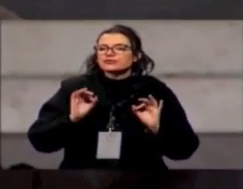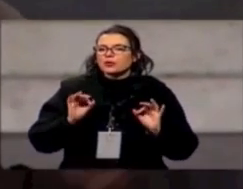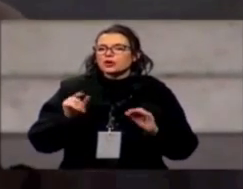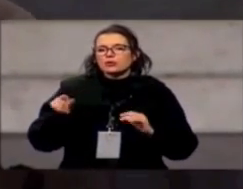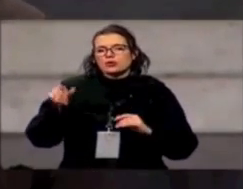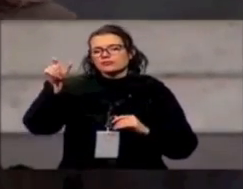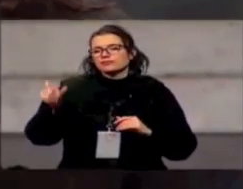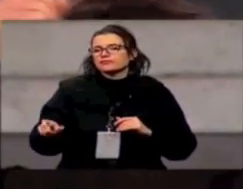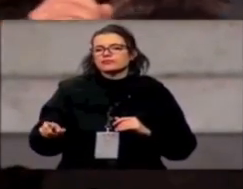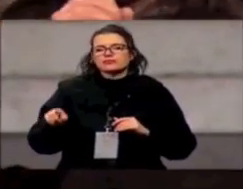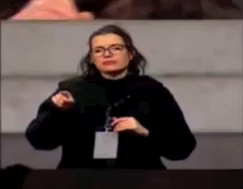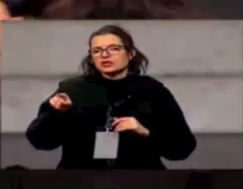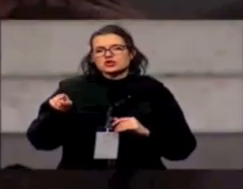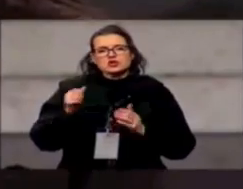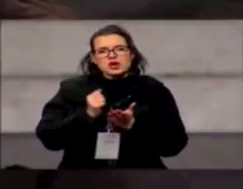impegnato